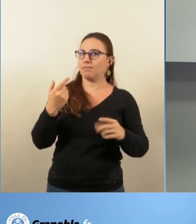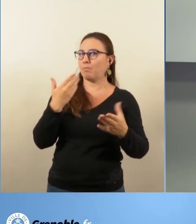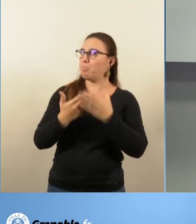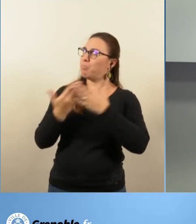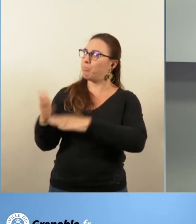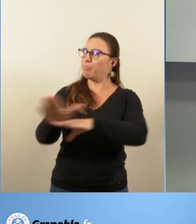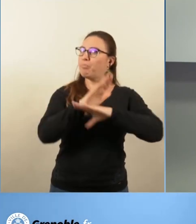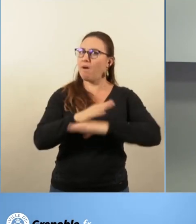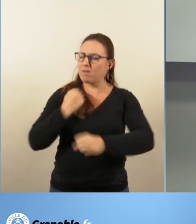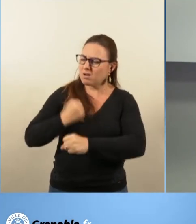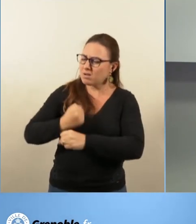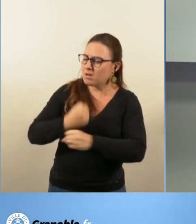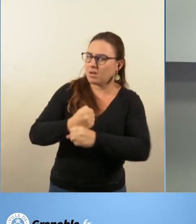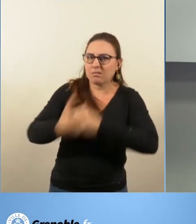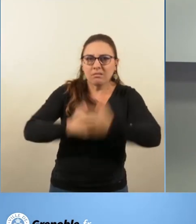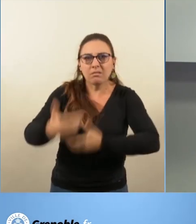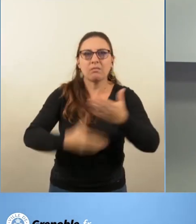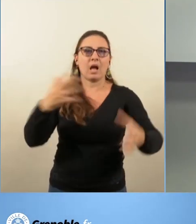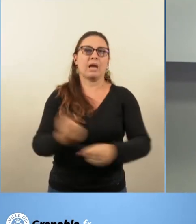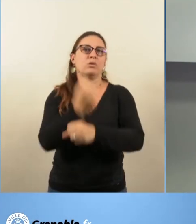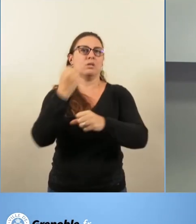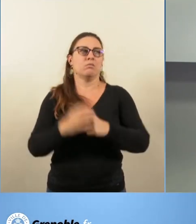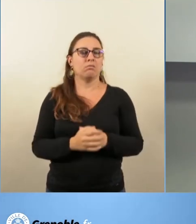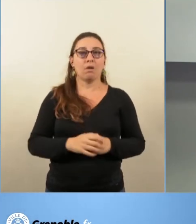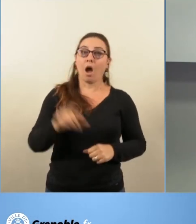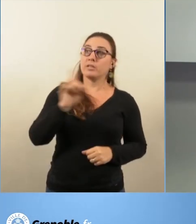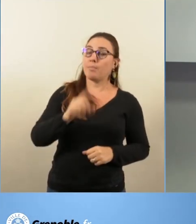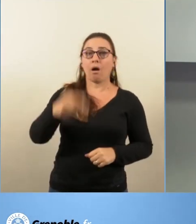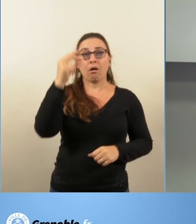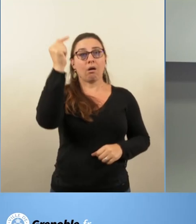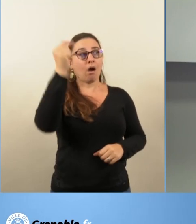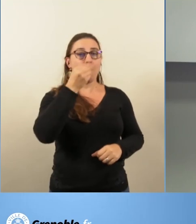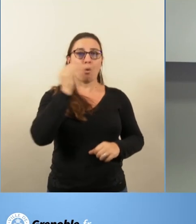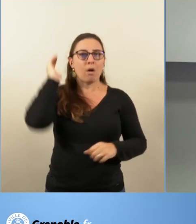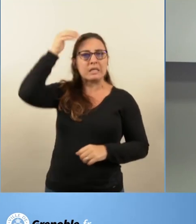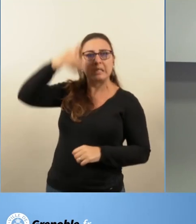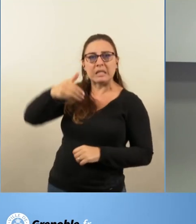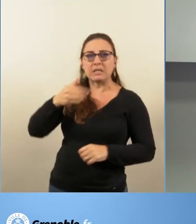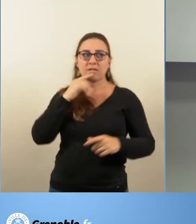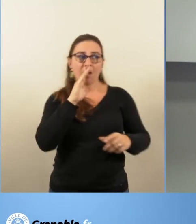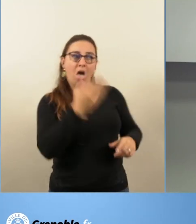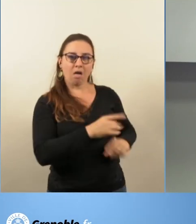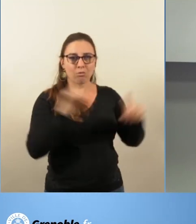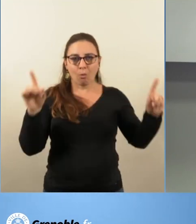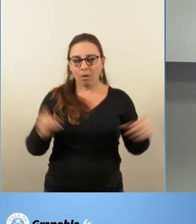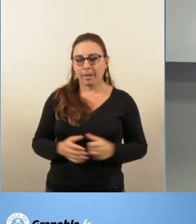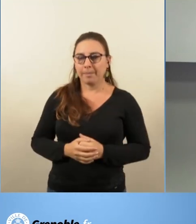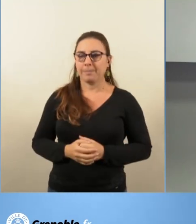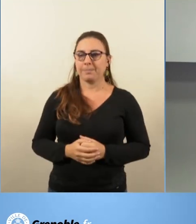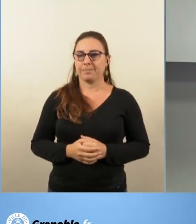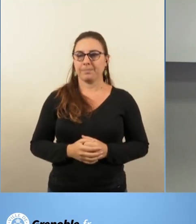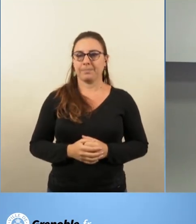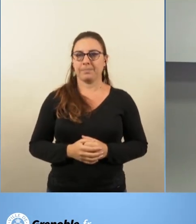pour que ça arrive ça n'arrive pas juste parce que tout d'un coup les pompiers changent d'avis un matin et c'est l'occasion